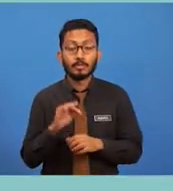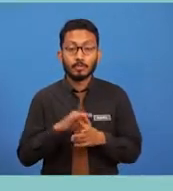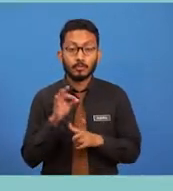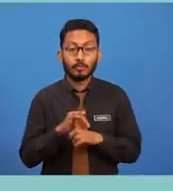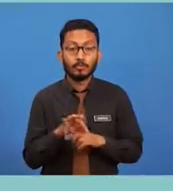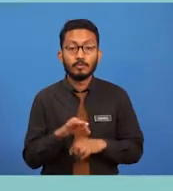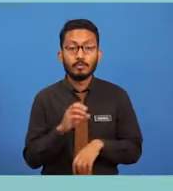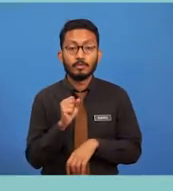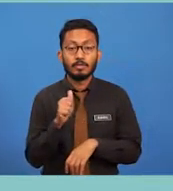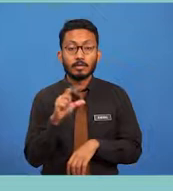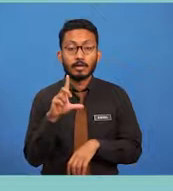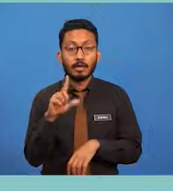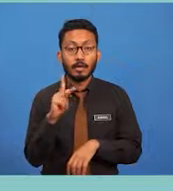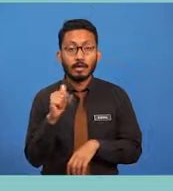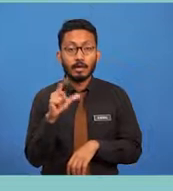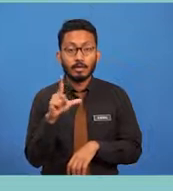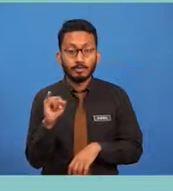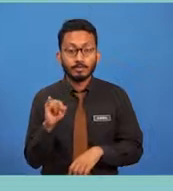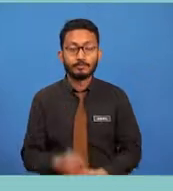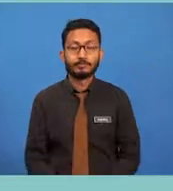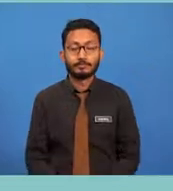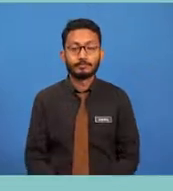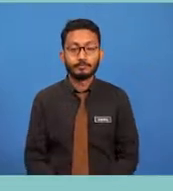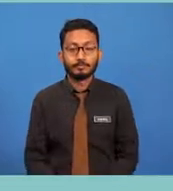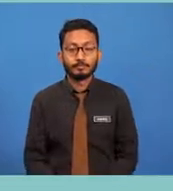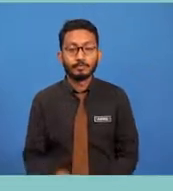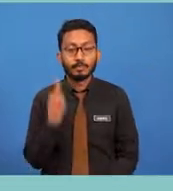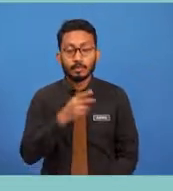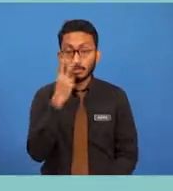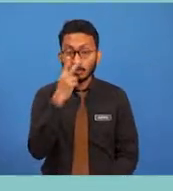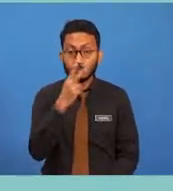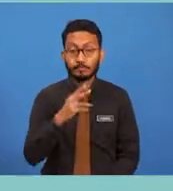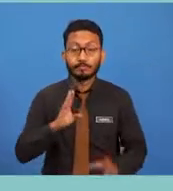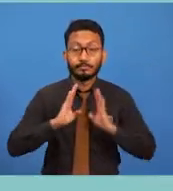Mari kita lihat perbualan antara seorang anak dan ibunya.